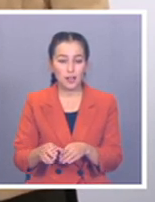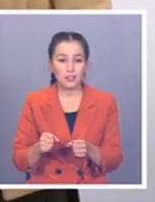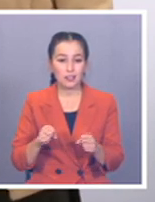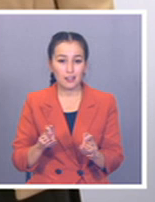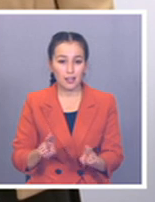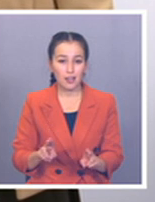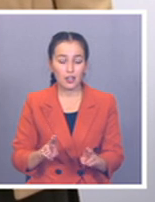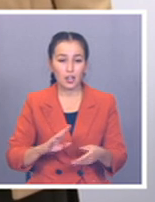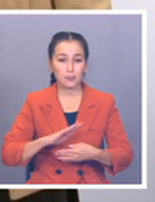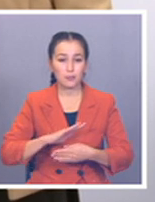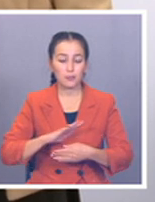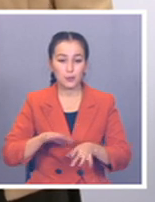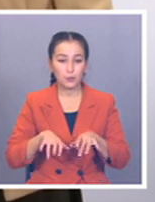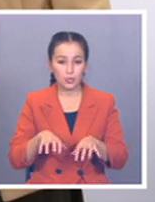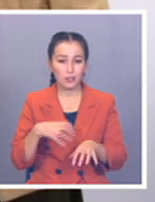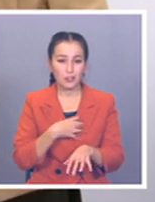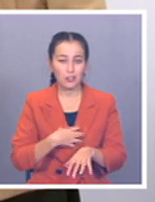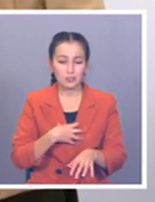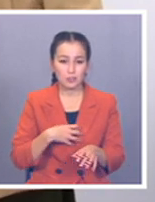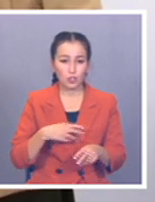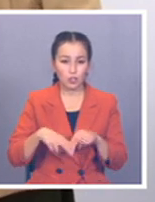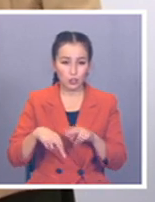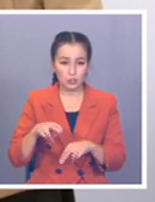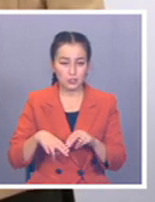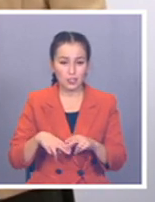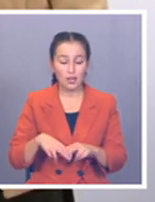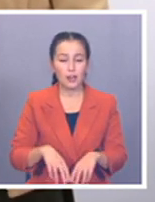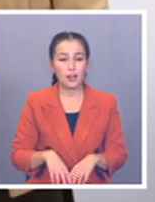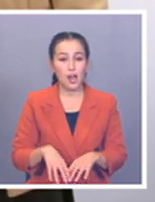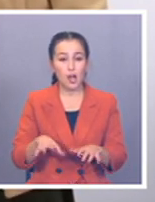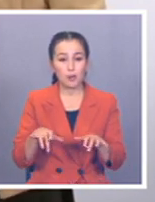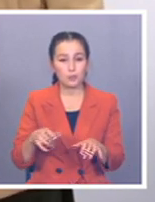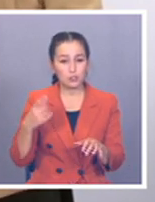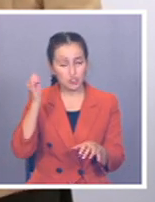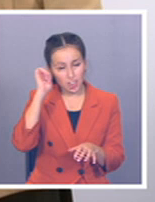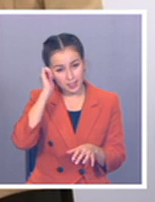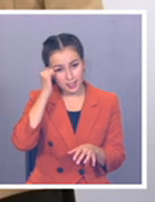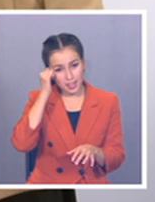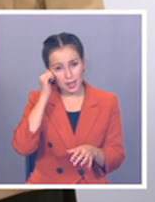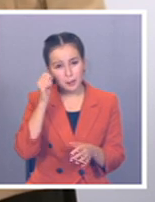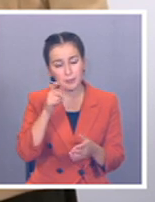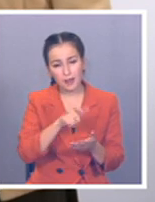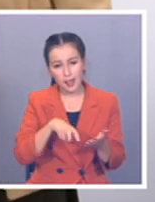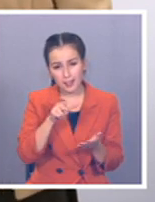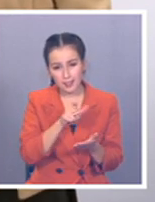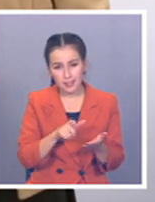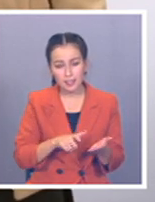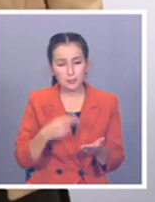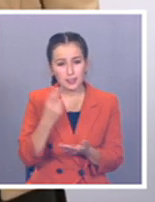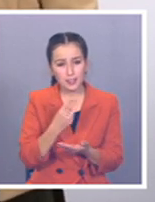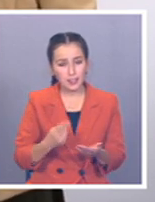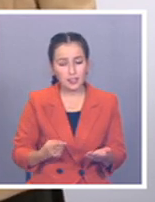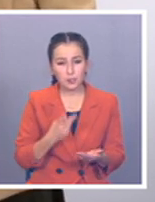компьютердің негізгі құрылғысы. Компьютер жадындағы мәтіндерді, бейнелерді экранда көрсететін